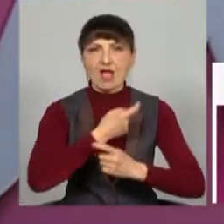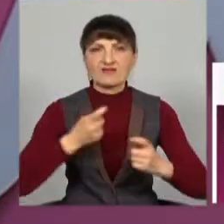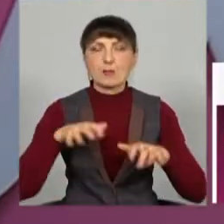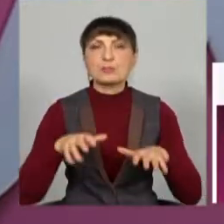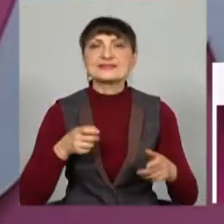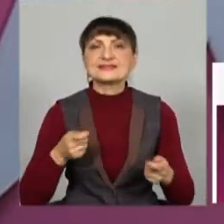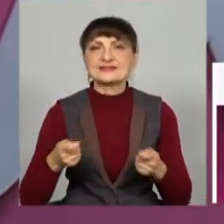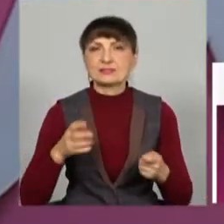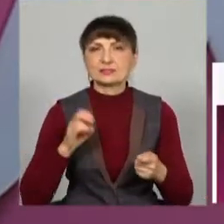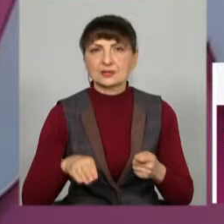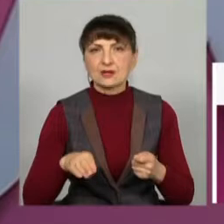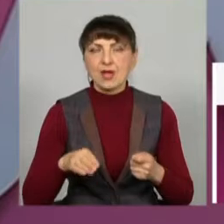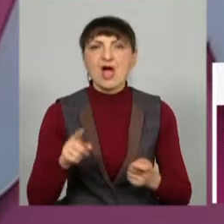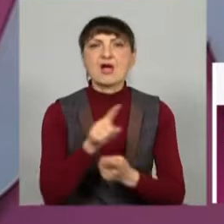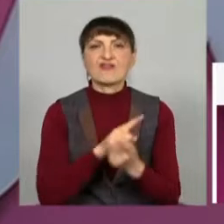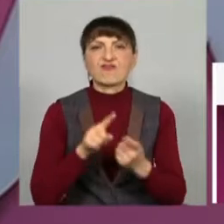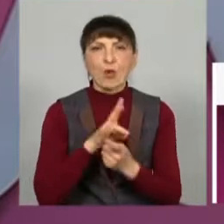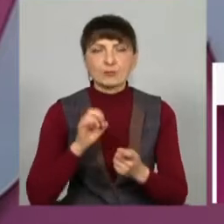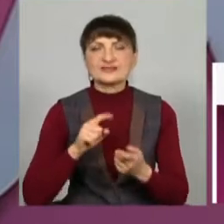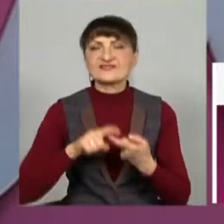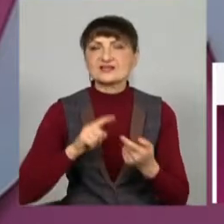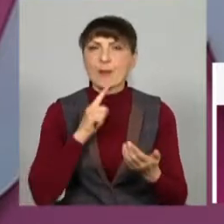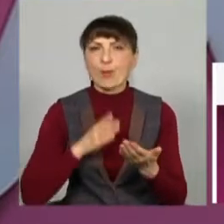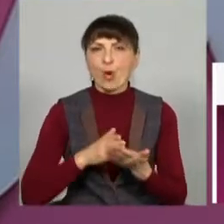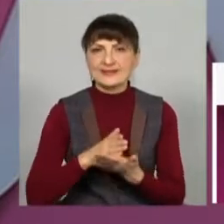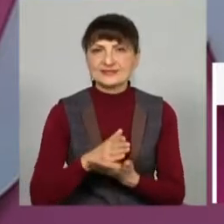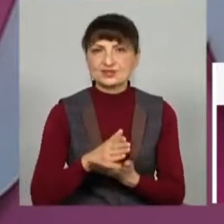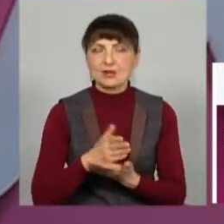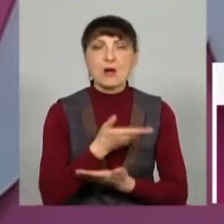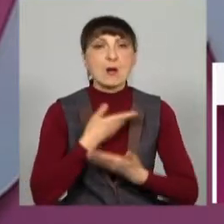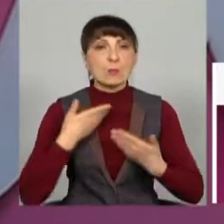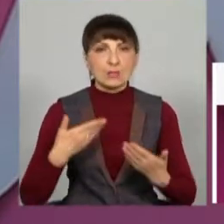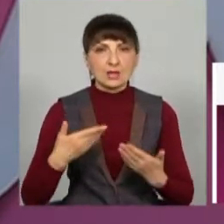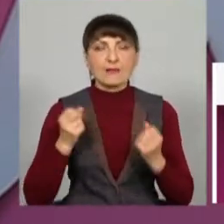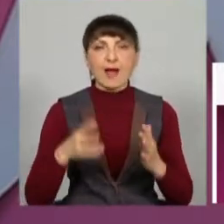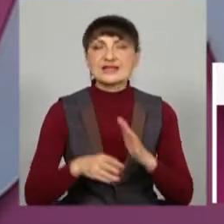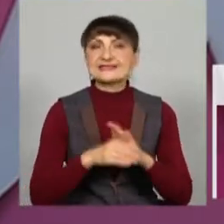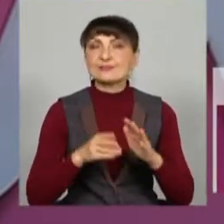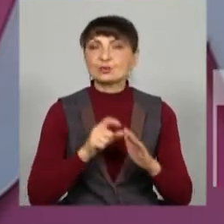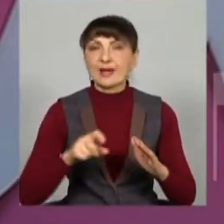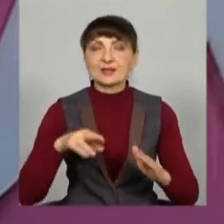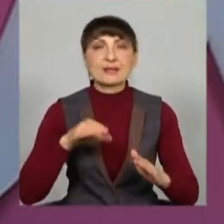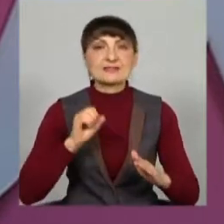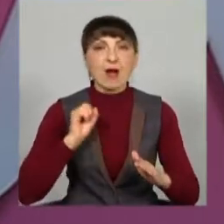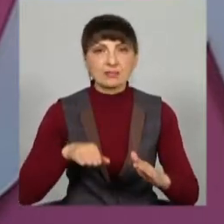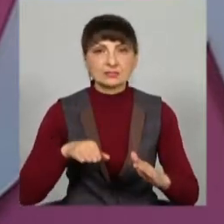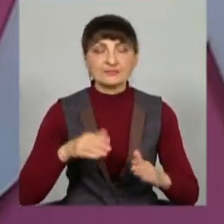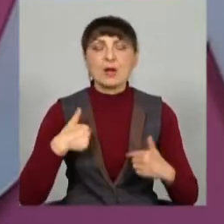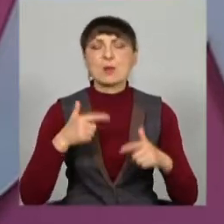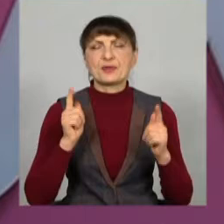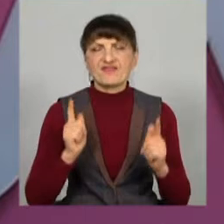президентом реформ политических. Мы, как депутаты Маслихата,